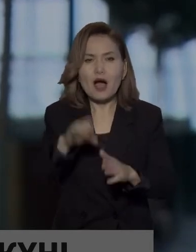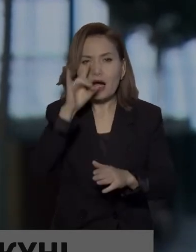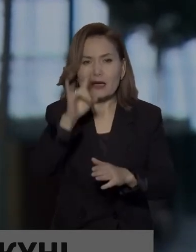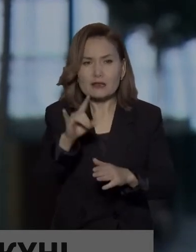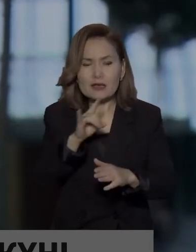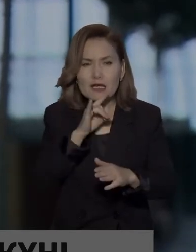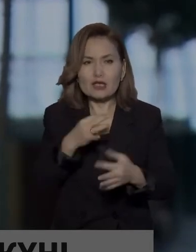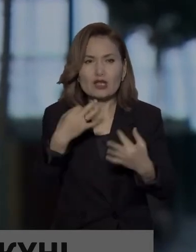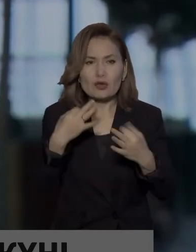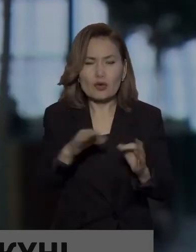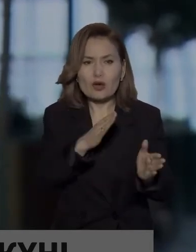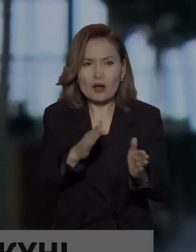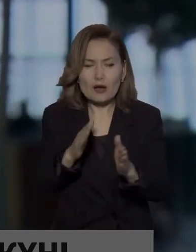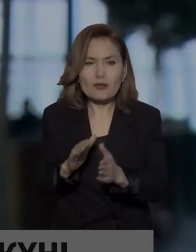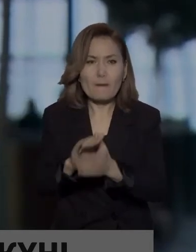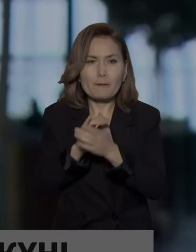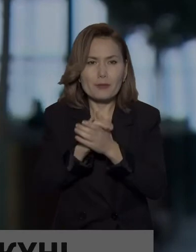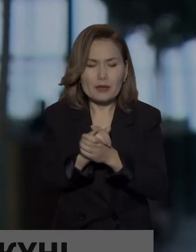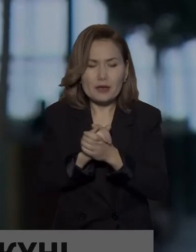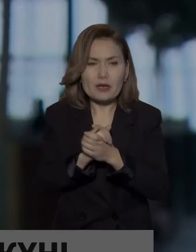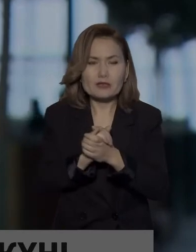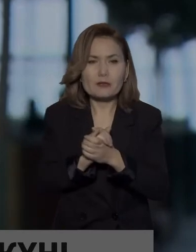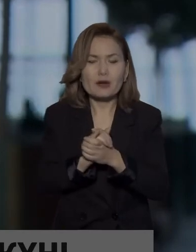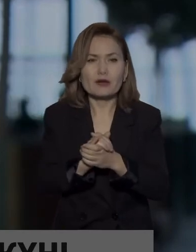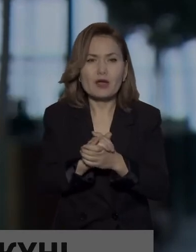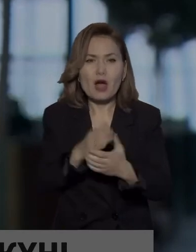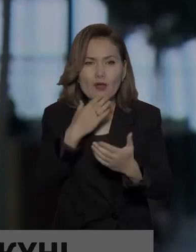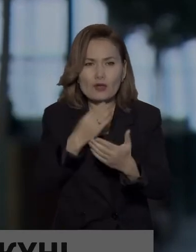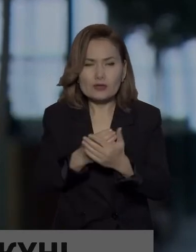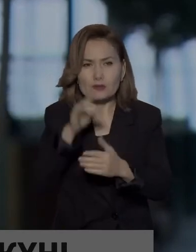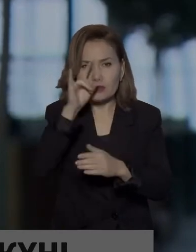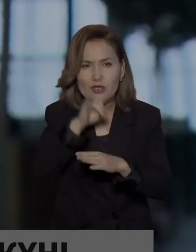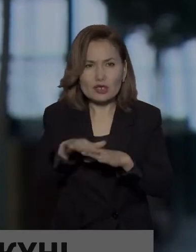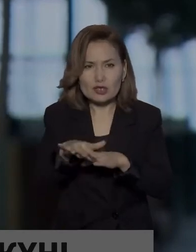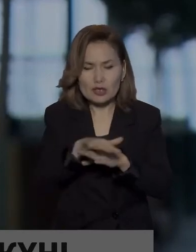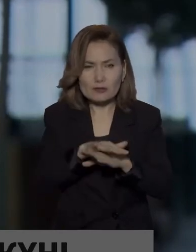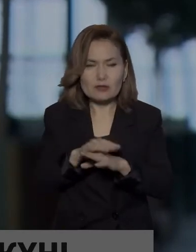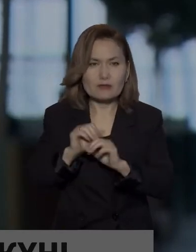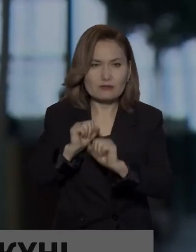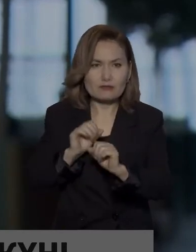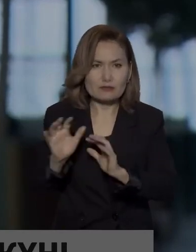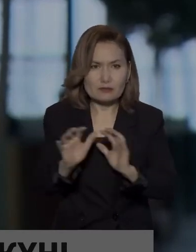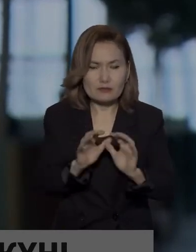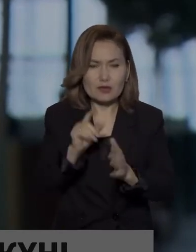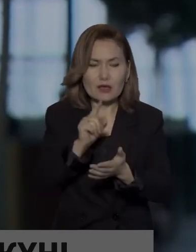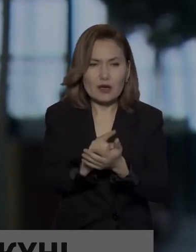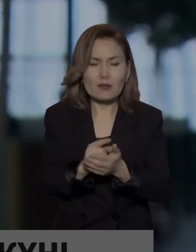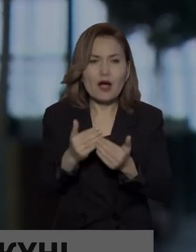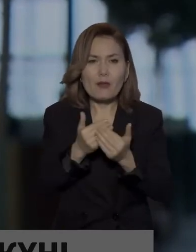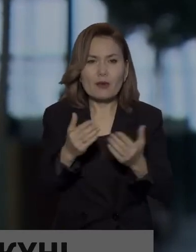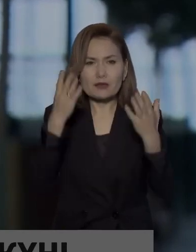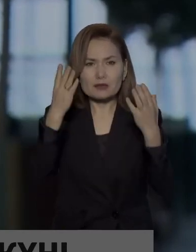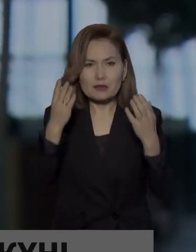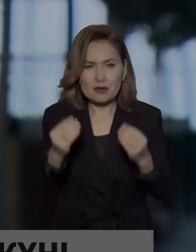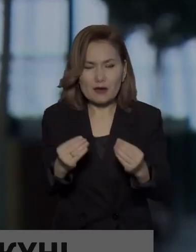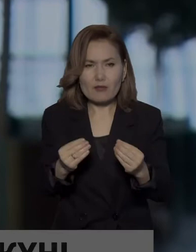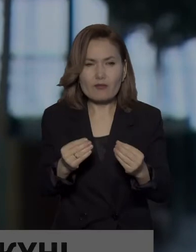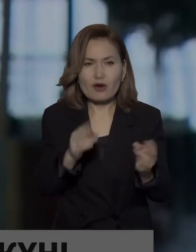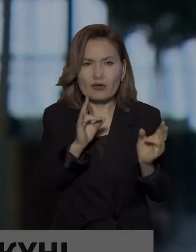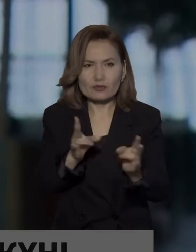тұрақтығы үшін бірлесіп осыған қарсы тұруымыз керек деп ойлаймын. Осы соңғы күндері болған оқиғаның